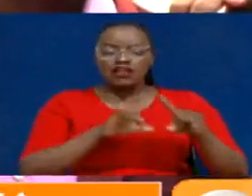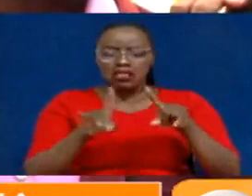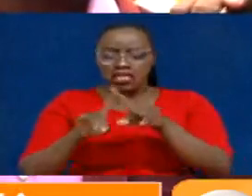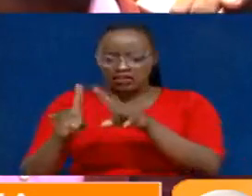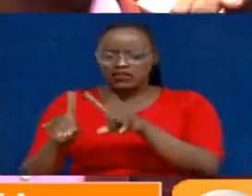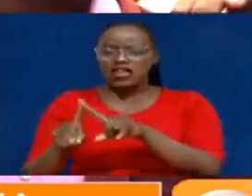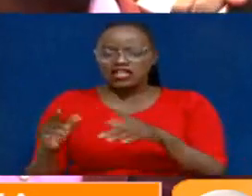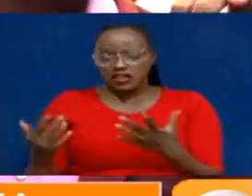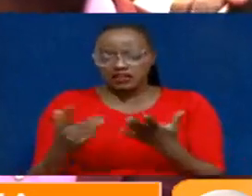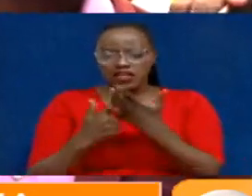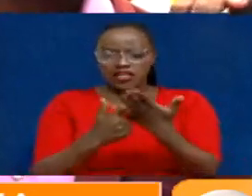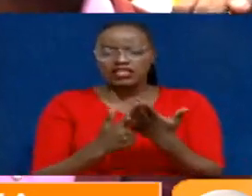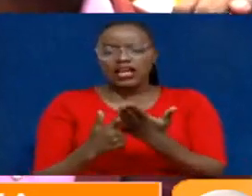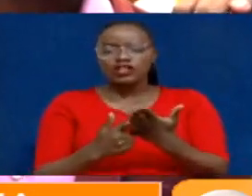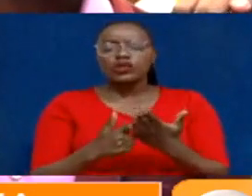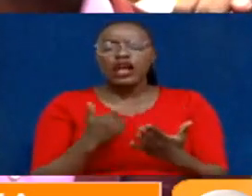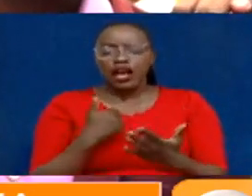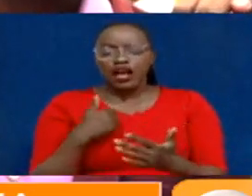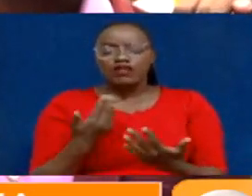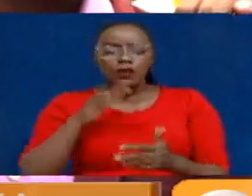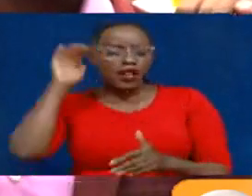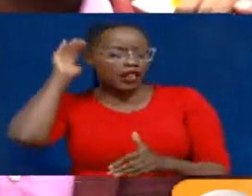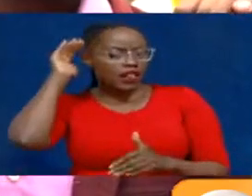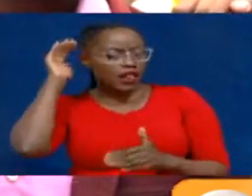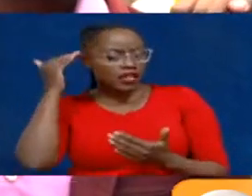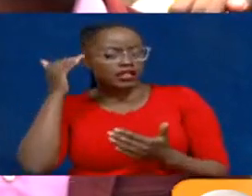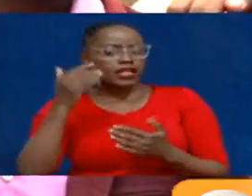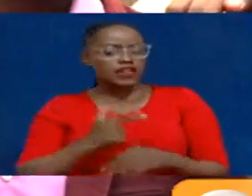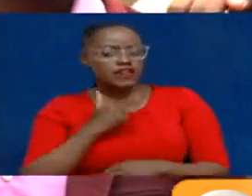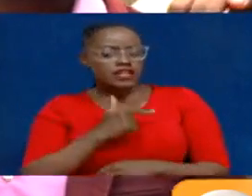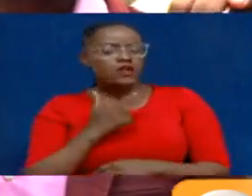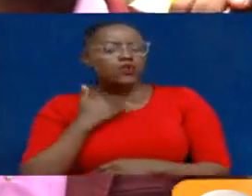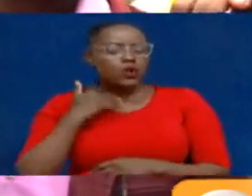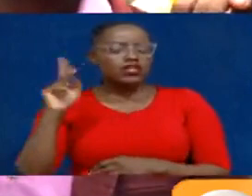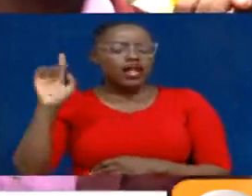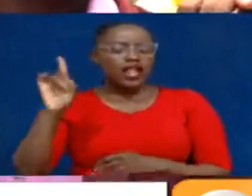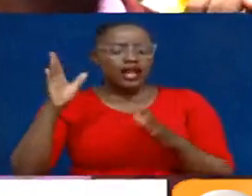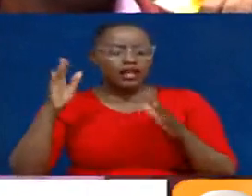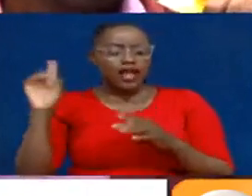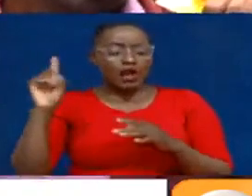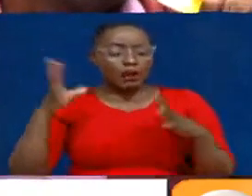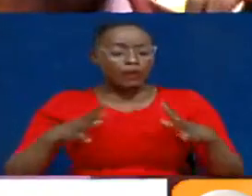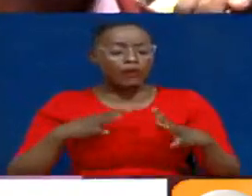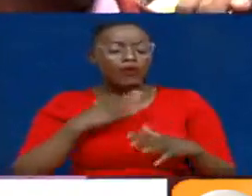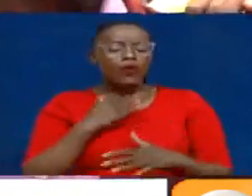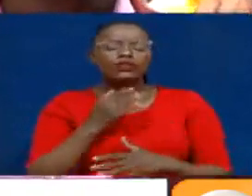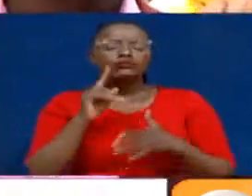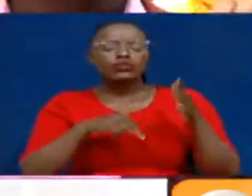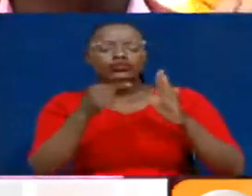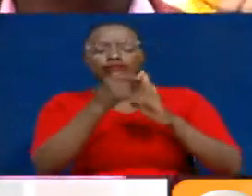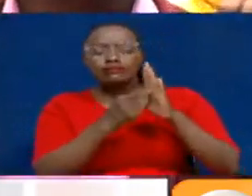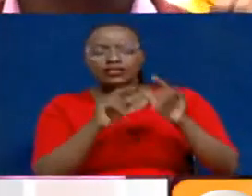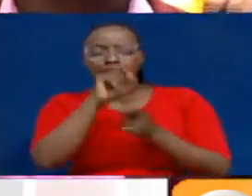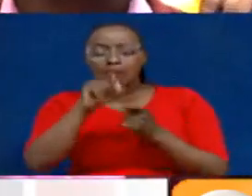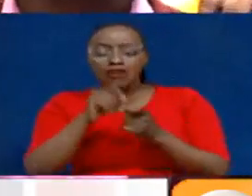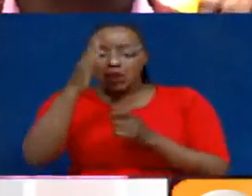of discussions. We're doing a listening tour. We want Nairobians to really tell us what they want in the specific areas so